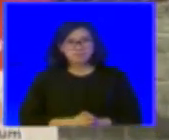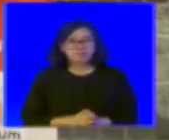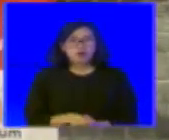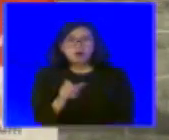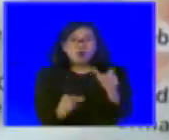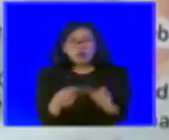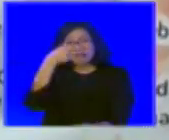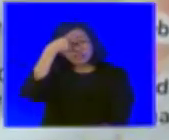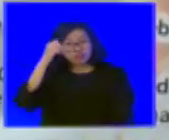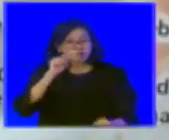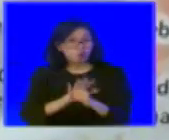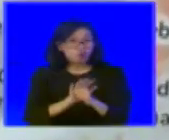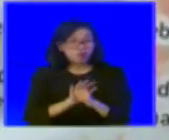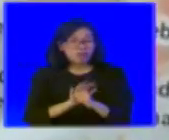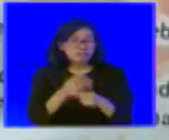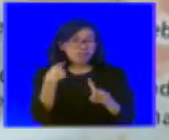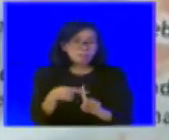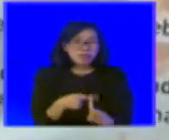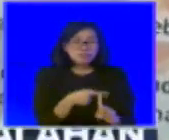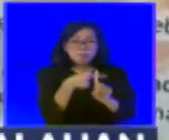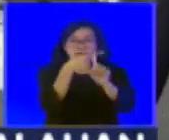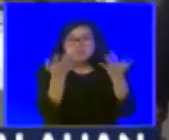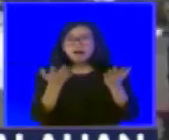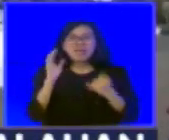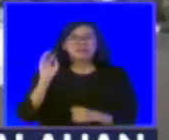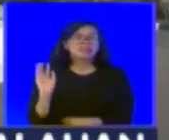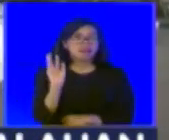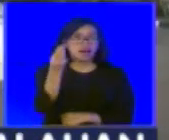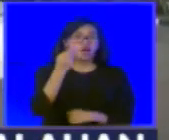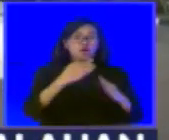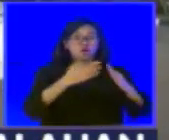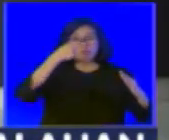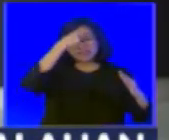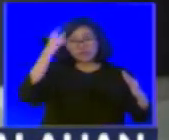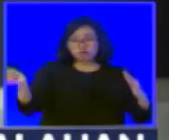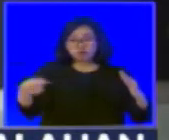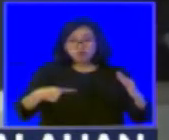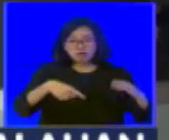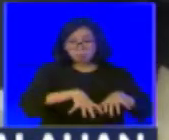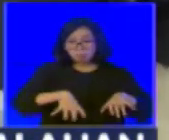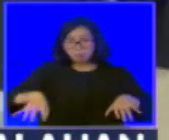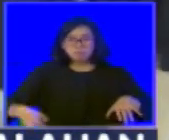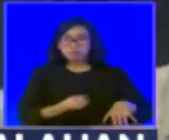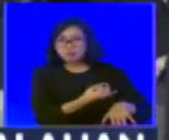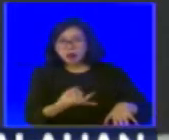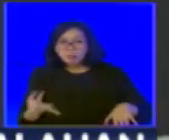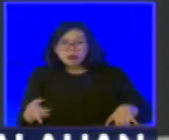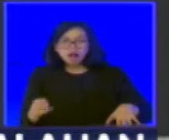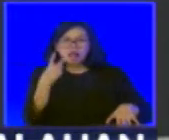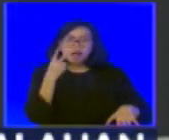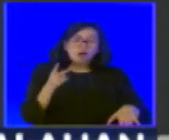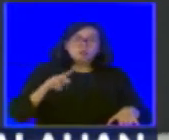Bertambahnya jumlah pasien COVID-19 di DKI Jakarta membuat sejumlah rumah sakit yang menjadi rujukan dari pemerintah untuk menangani pasien dalam pengawasan